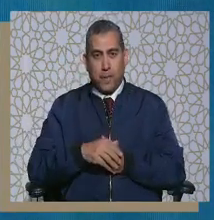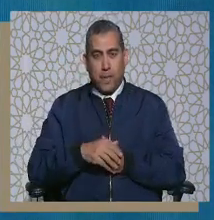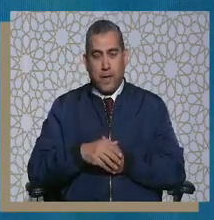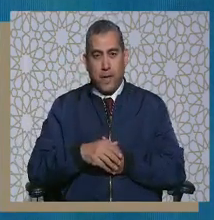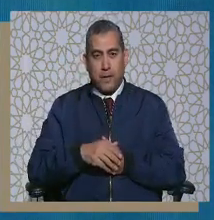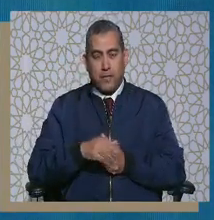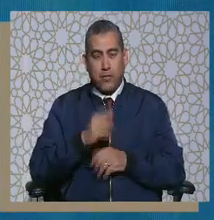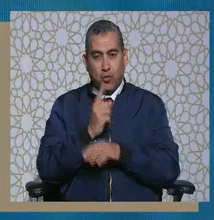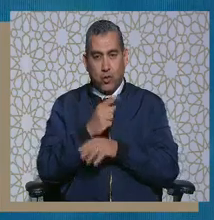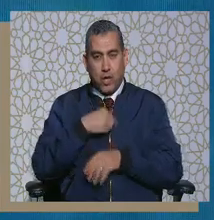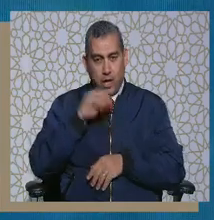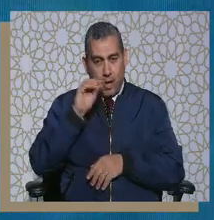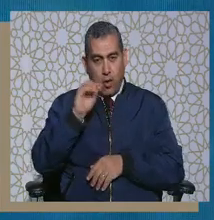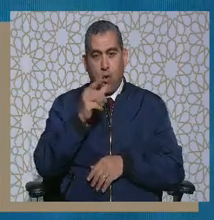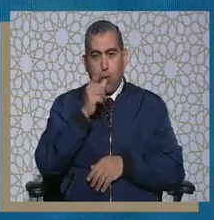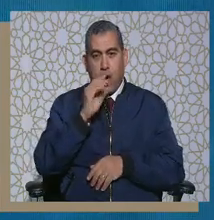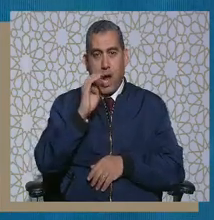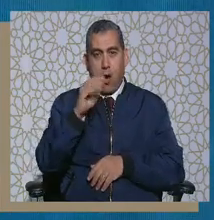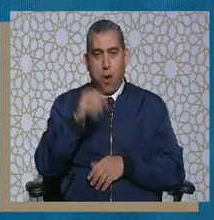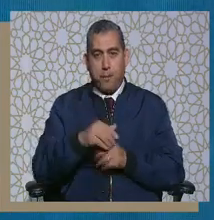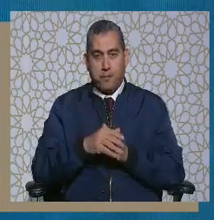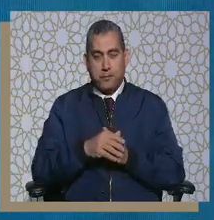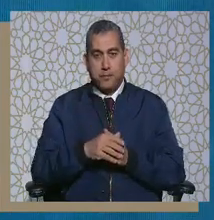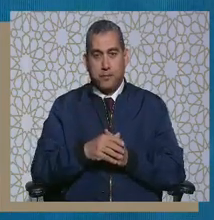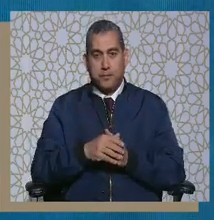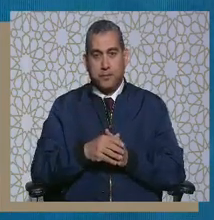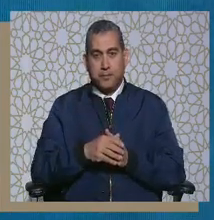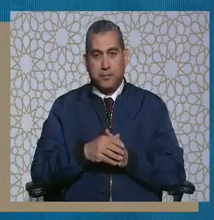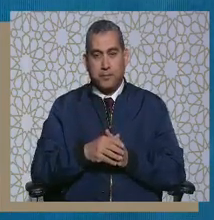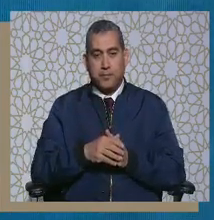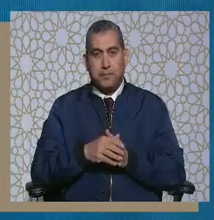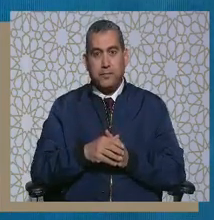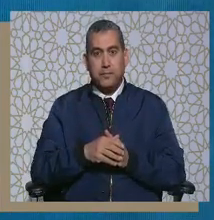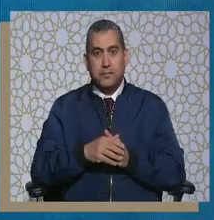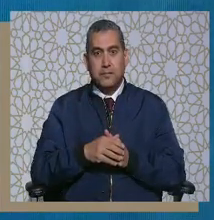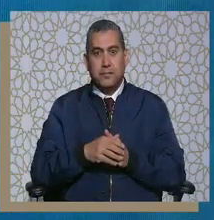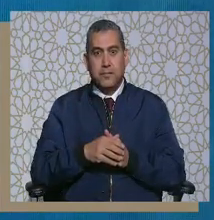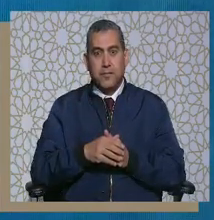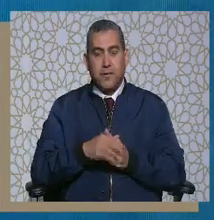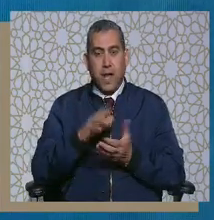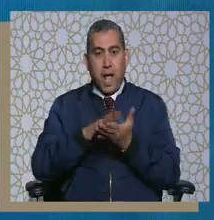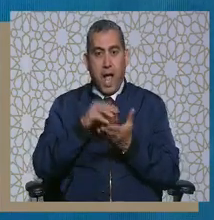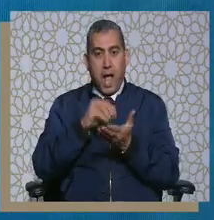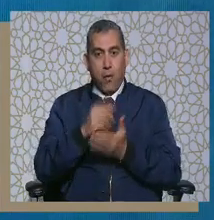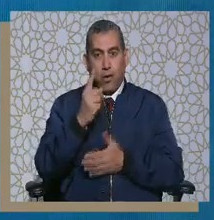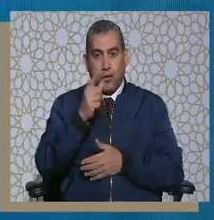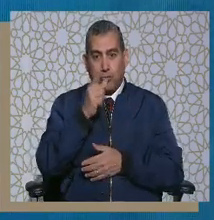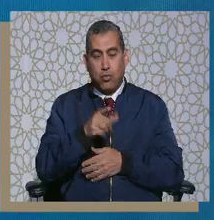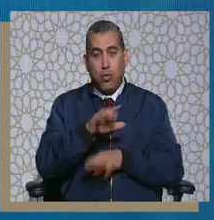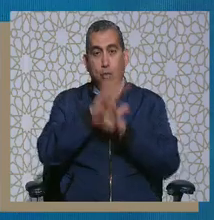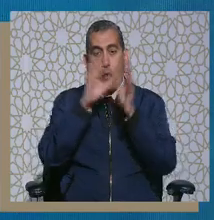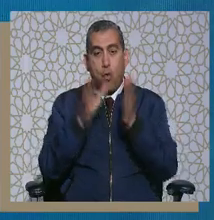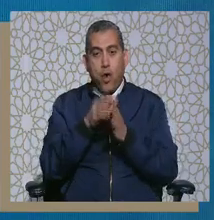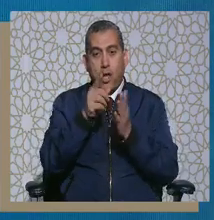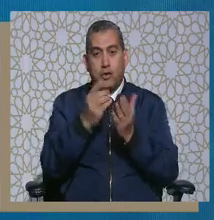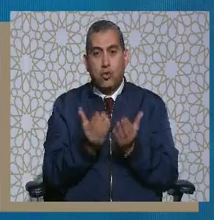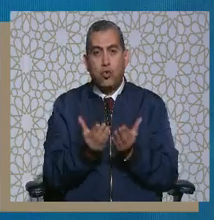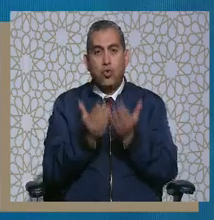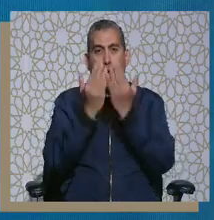اجاوب حضرتك هجاوب حضرتك اجاوب حضرتك يا استاذه دول اول حاجه كل اللي انت بتدعي